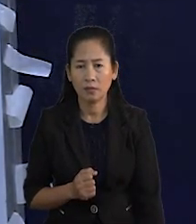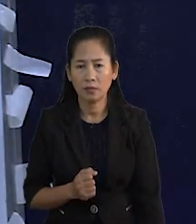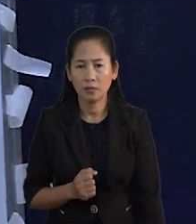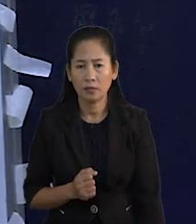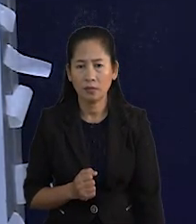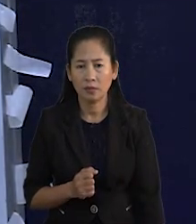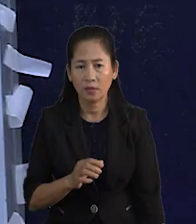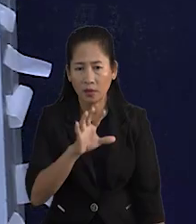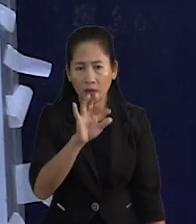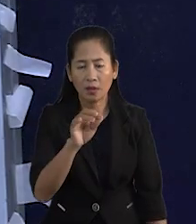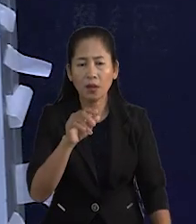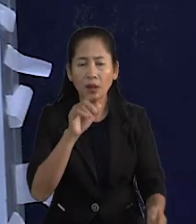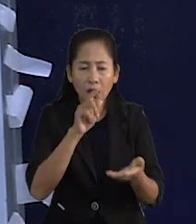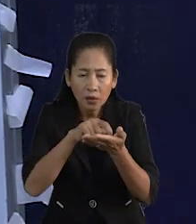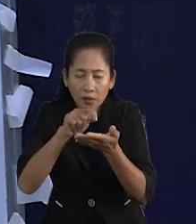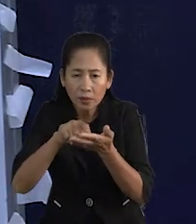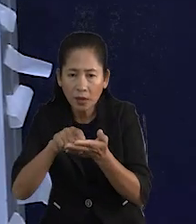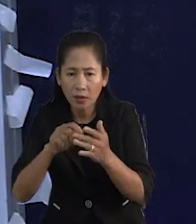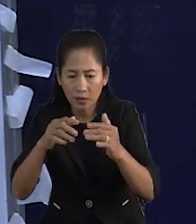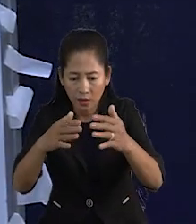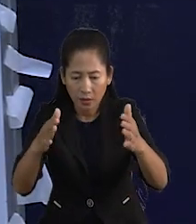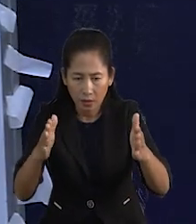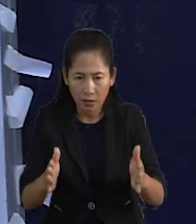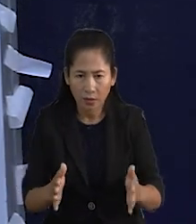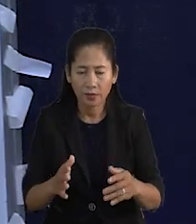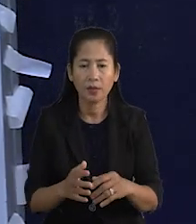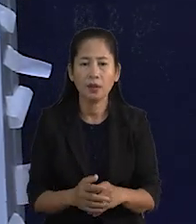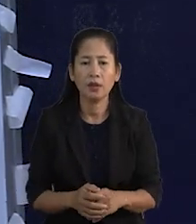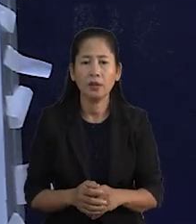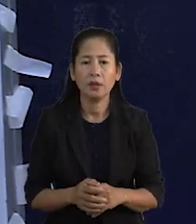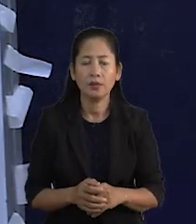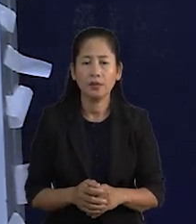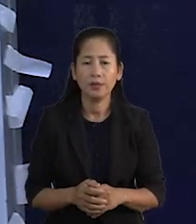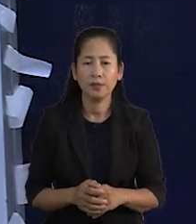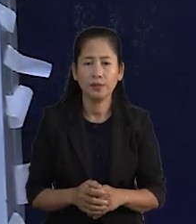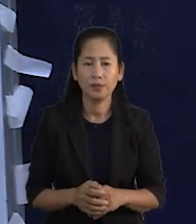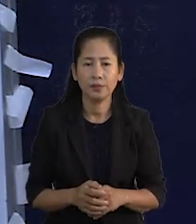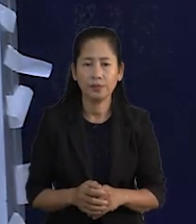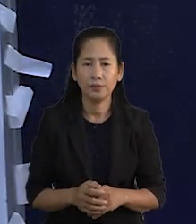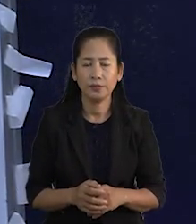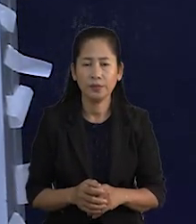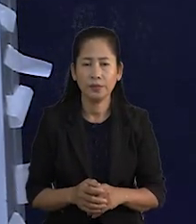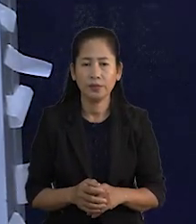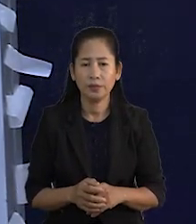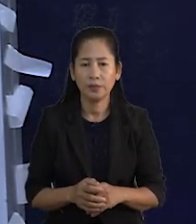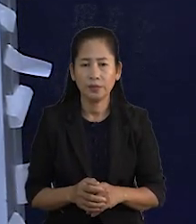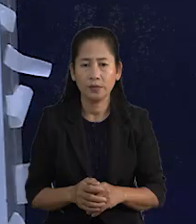រោគចំណីក្នុងទីធ្លាបាទរោគចំណី